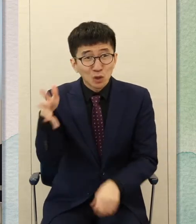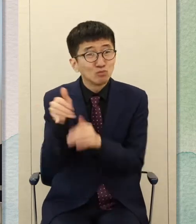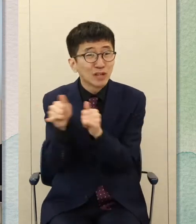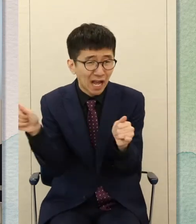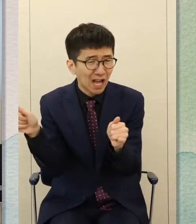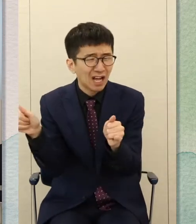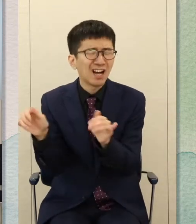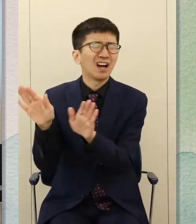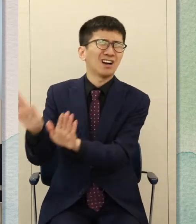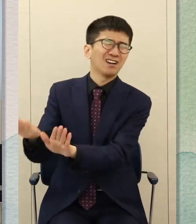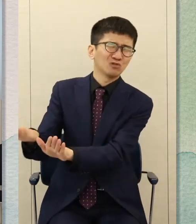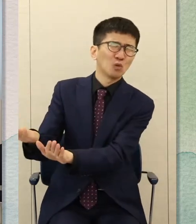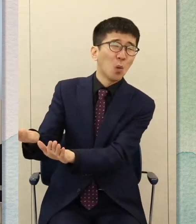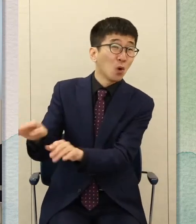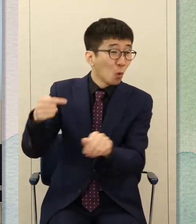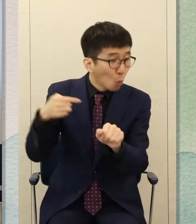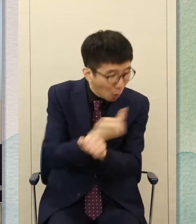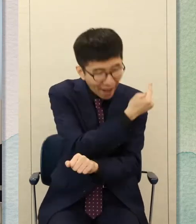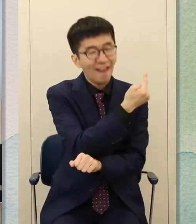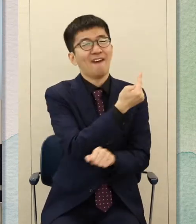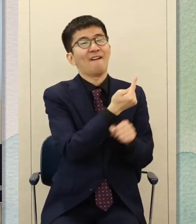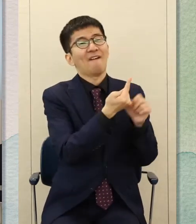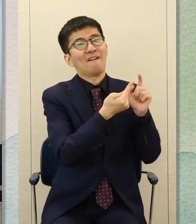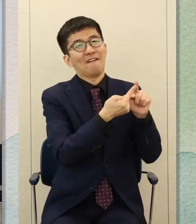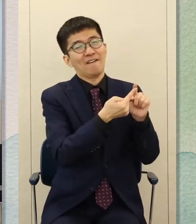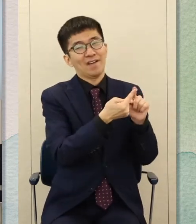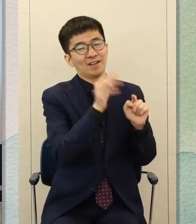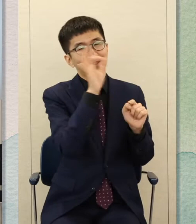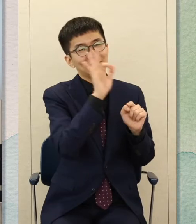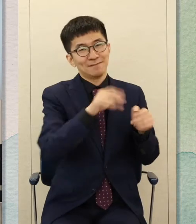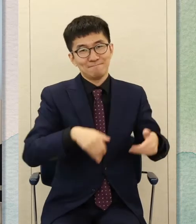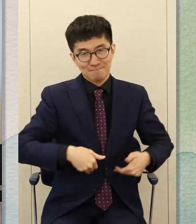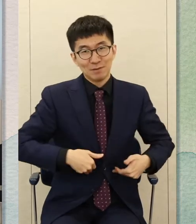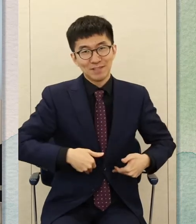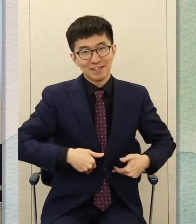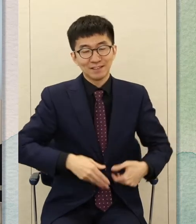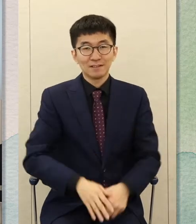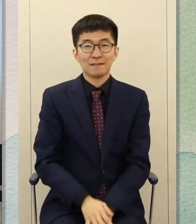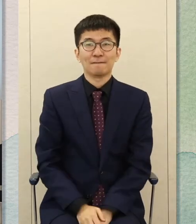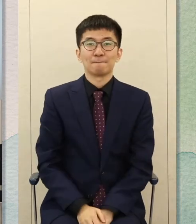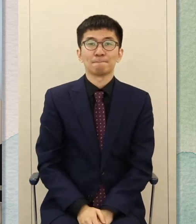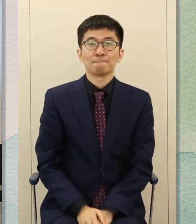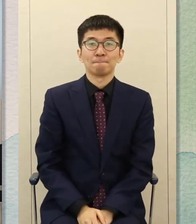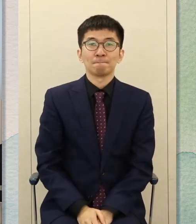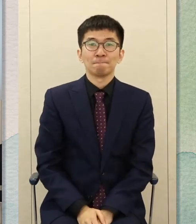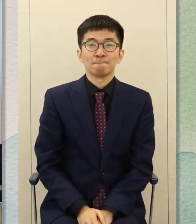일을 하는 사람, 그런 사람이 과연 누굴까? 이렇게 저희가 물어볼 수 있겠죠.